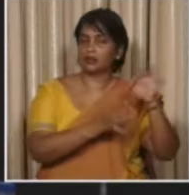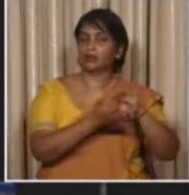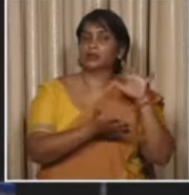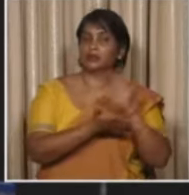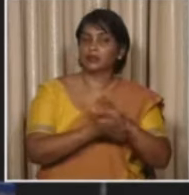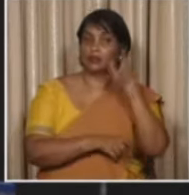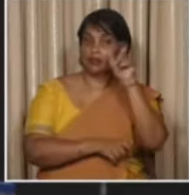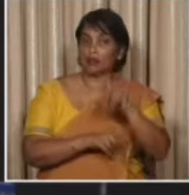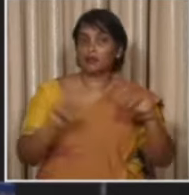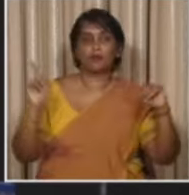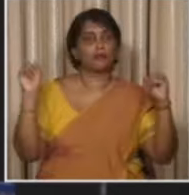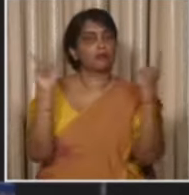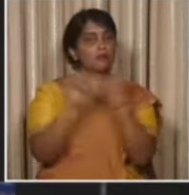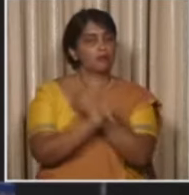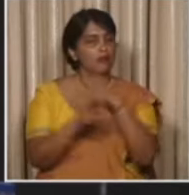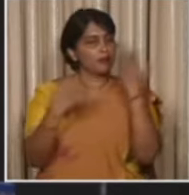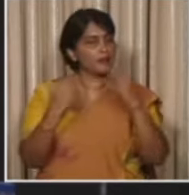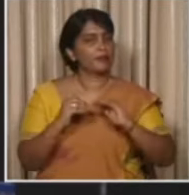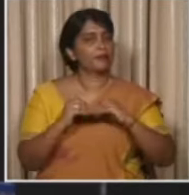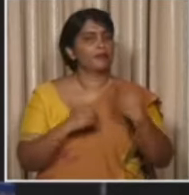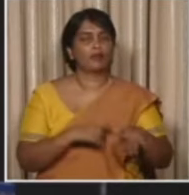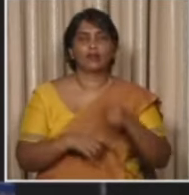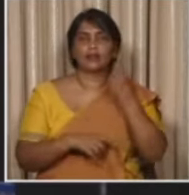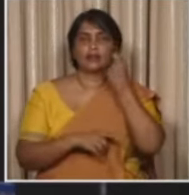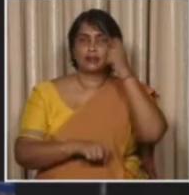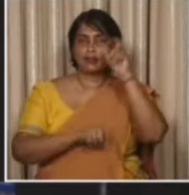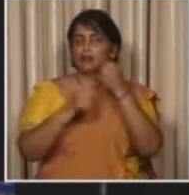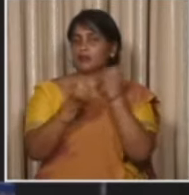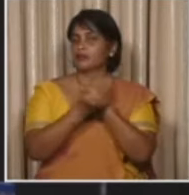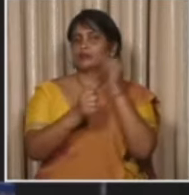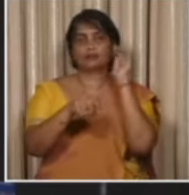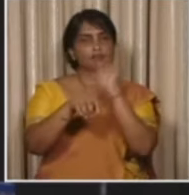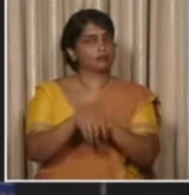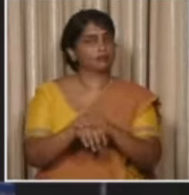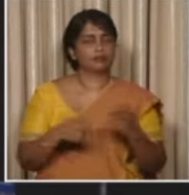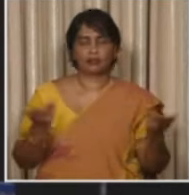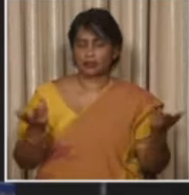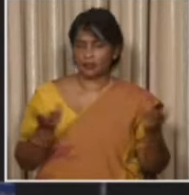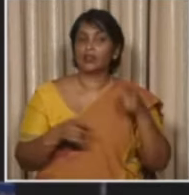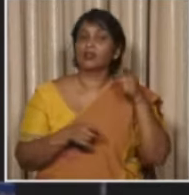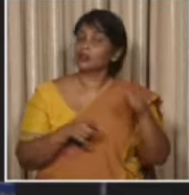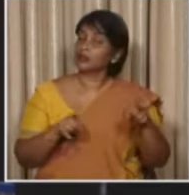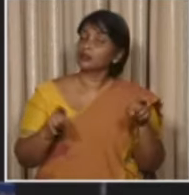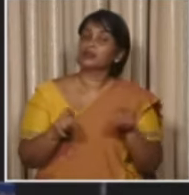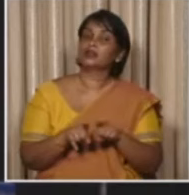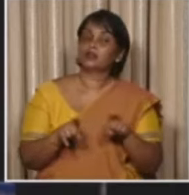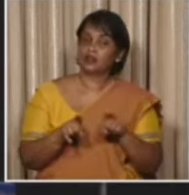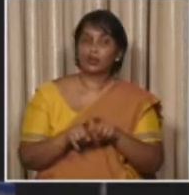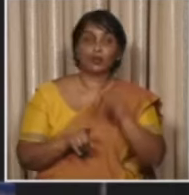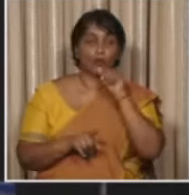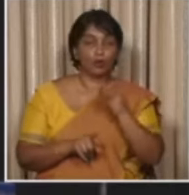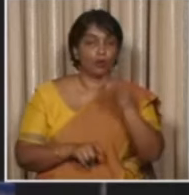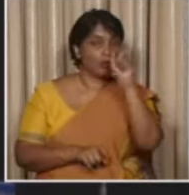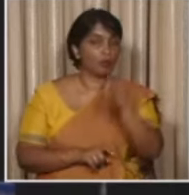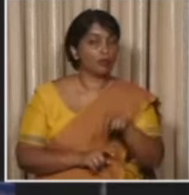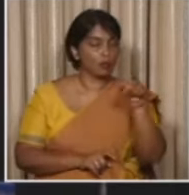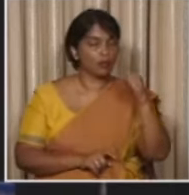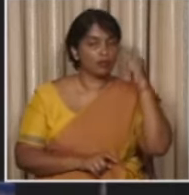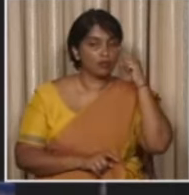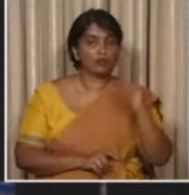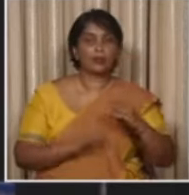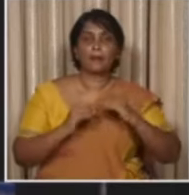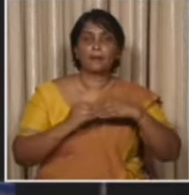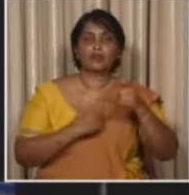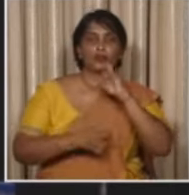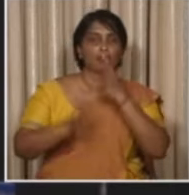නිලධාරී මාරු කරාගෙන් පස්සේ කිසිදු සැකකරුවෙක් අත්අඩංගුවට ගන්නෙත් නැහැ. ඒ වගේම කිසිම පුද්ගලයෙකුට ඊට පස්සේ නඩු